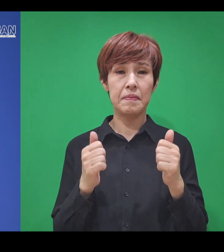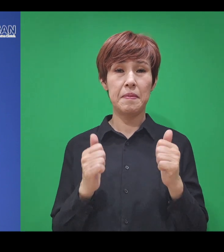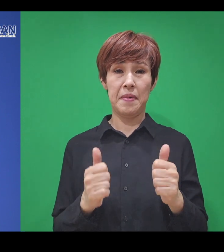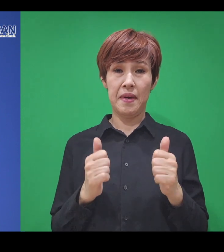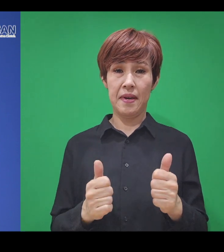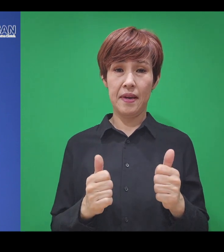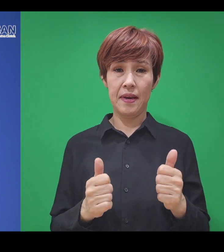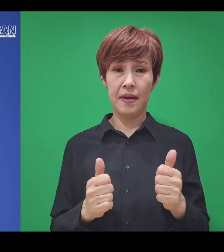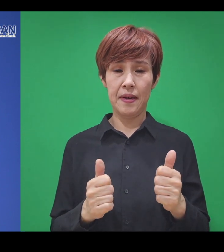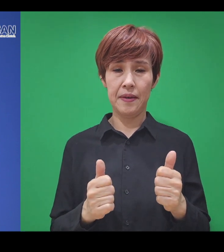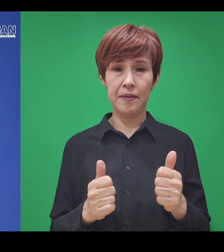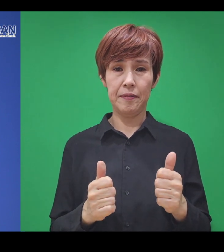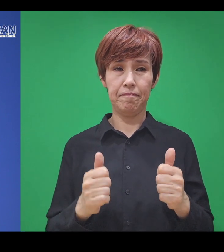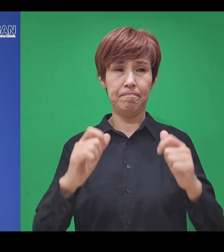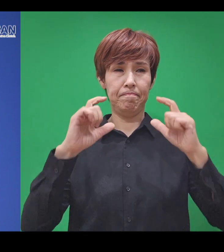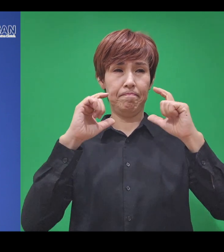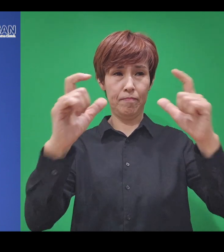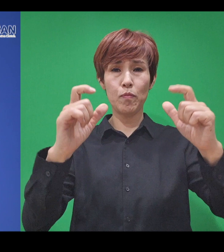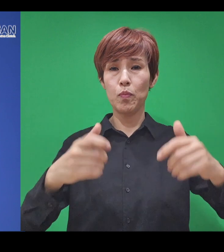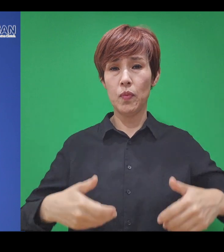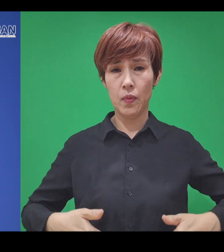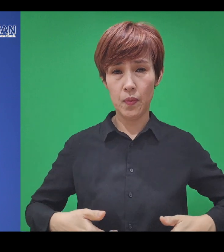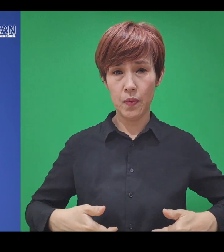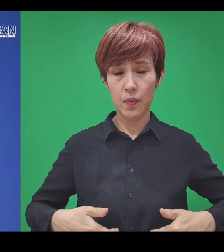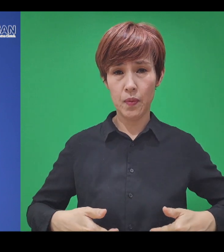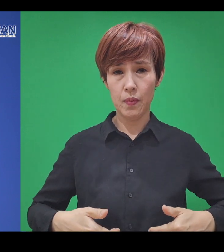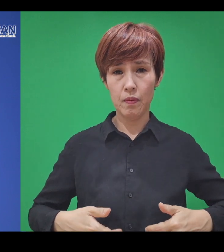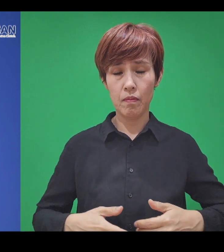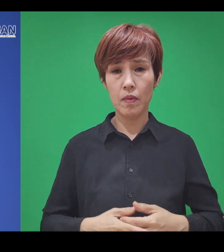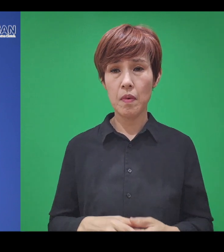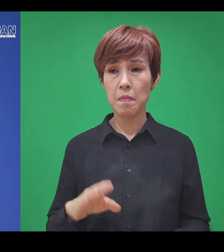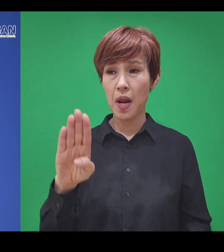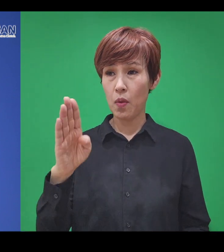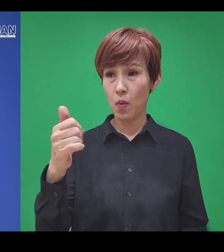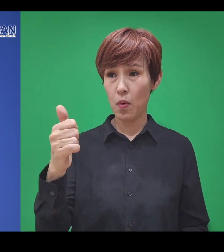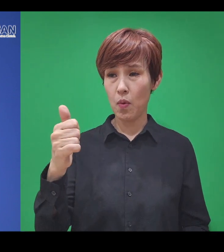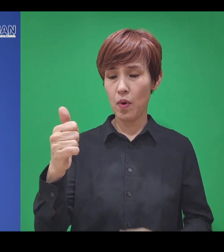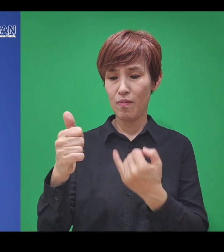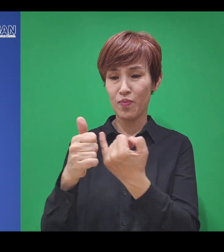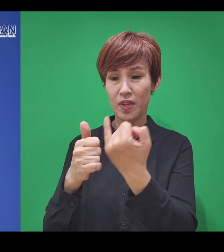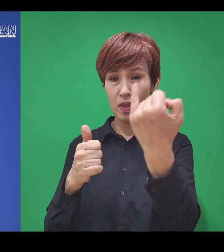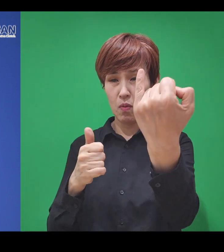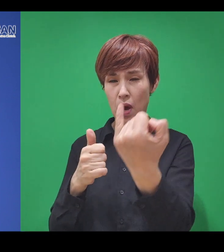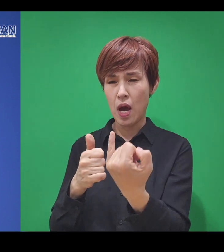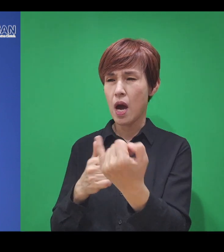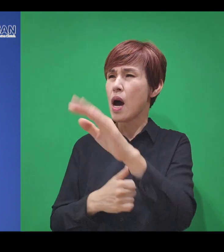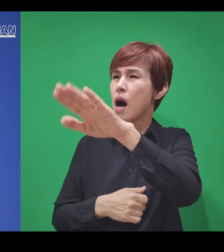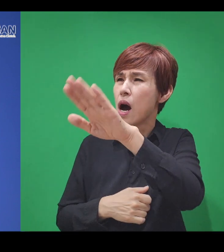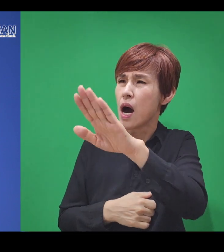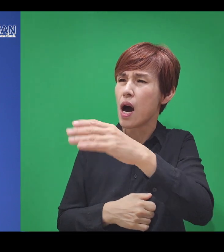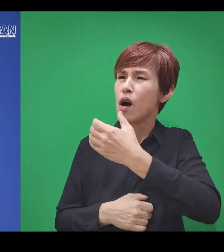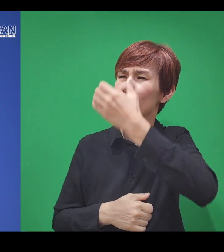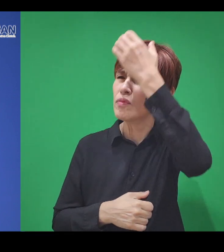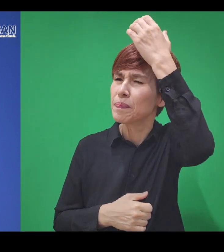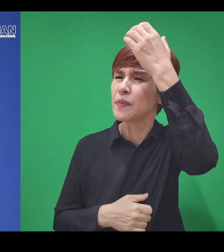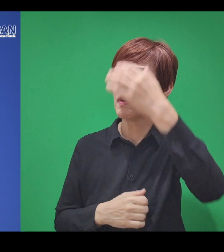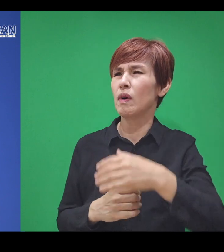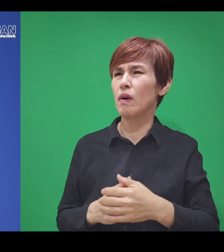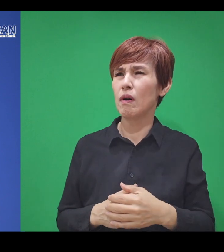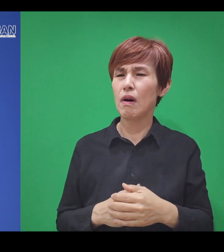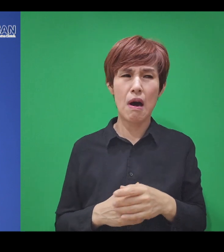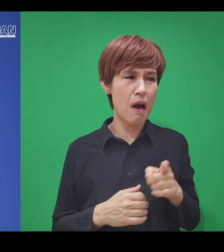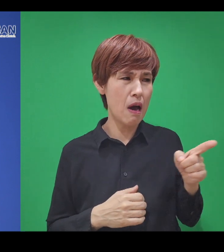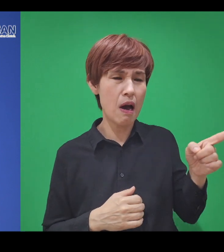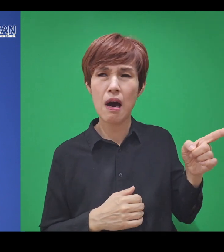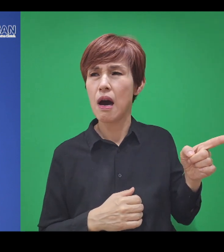앉아서 판결을 해야 하는데 빌라도 자신의 아내가 쫓아와서 꿈꾼 이야기를 들려주면서 이 옳은 사람에